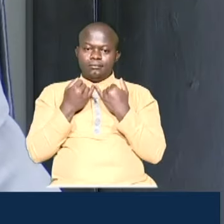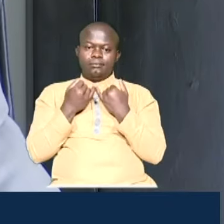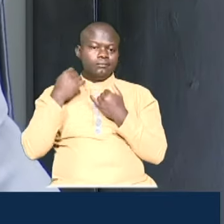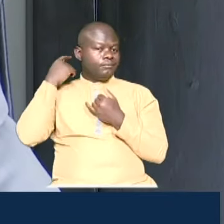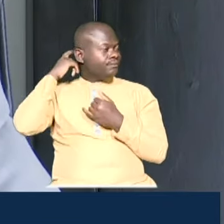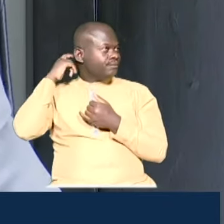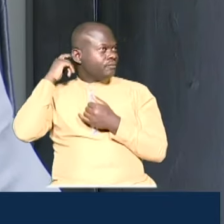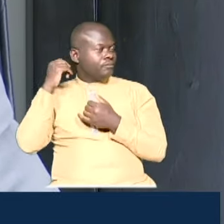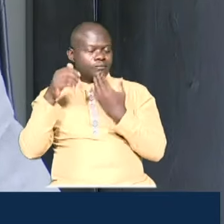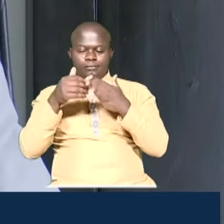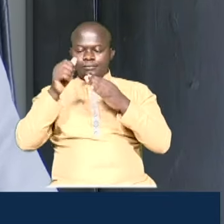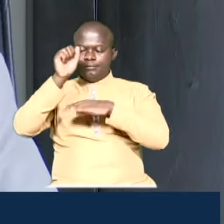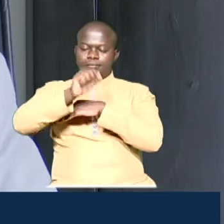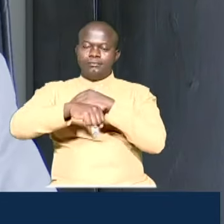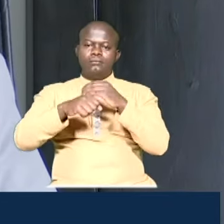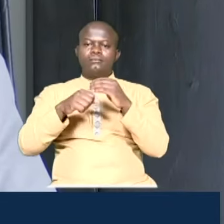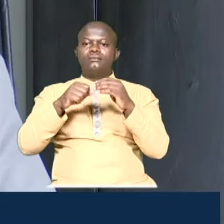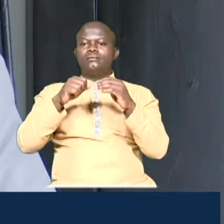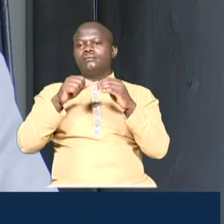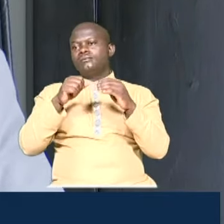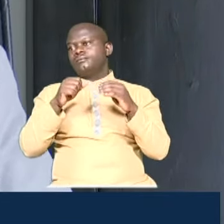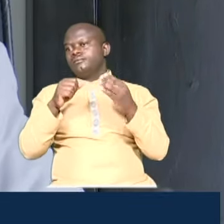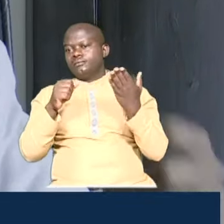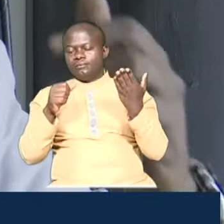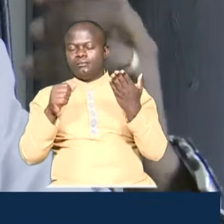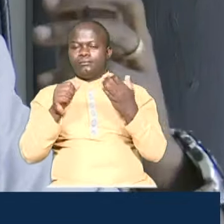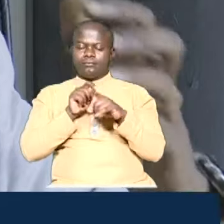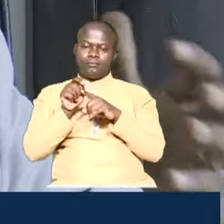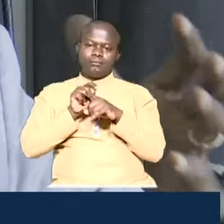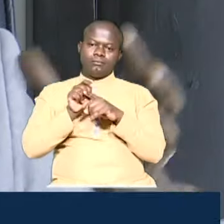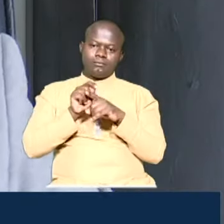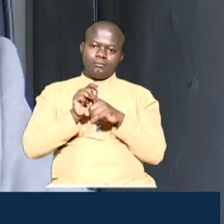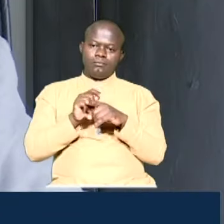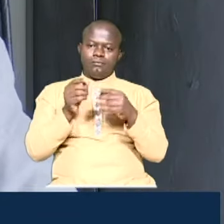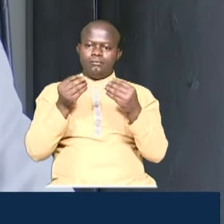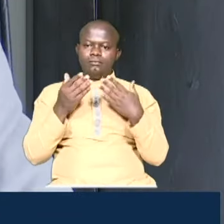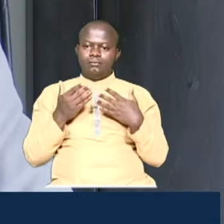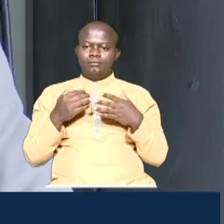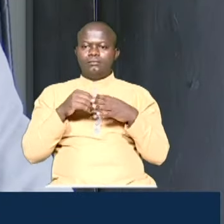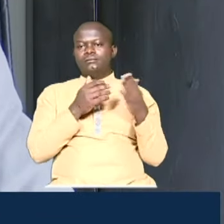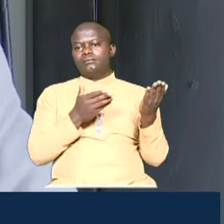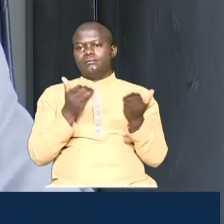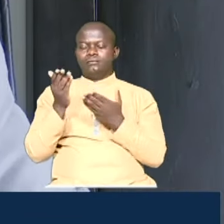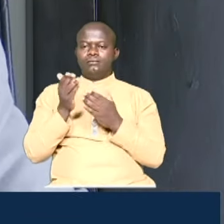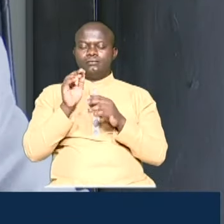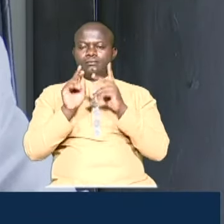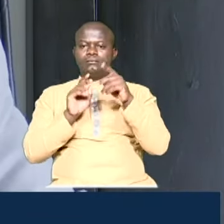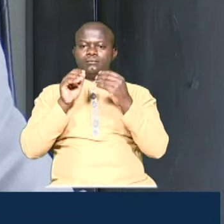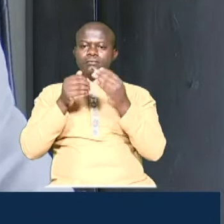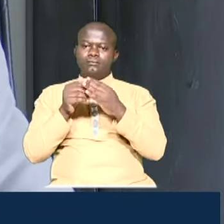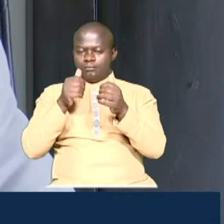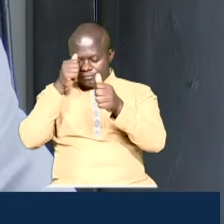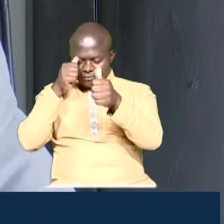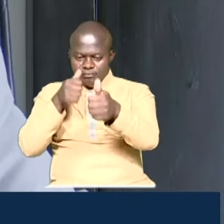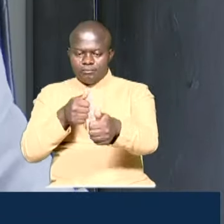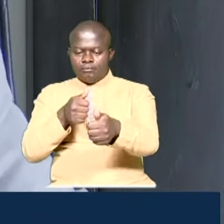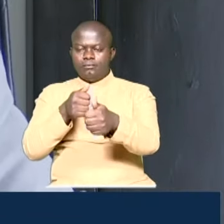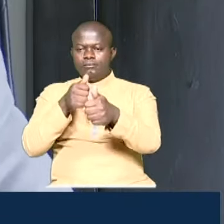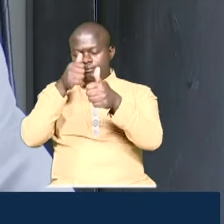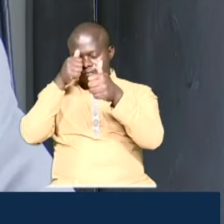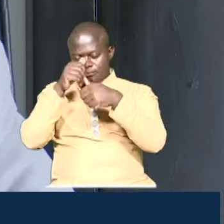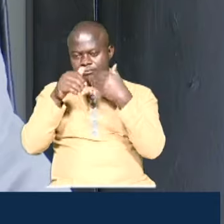tugiye kurushaho kunoza SOPs twahawe mu kwakira abantu tuzigendereho